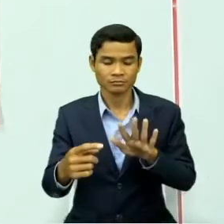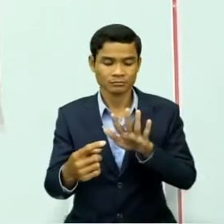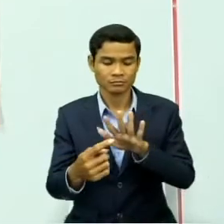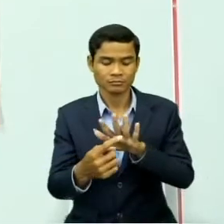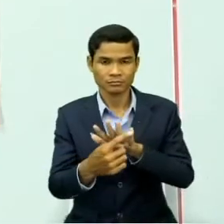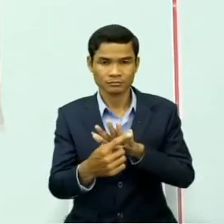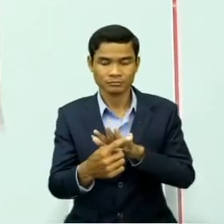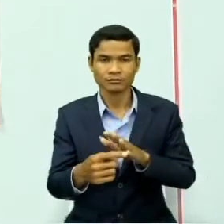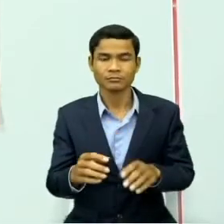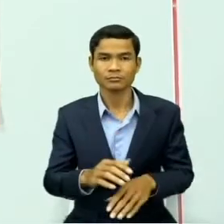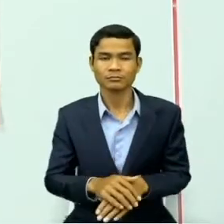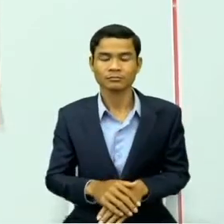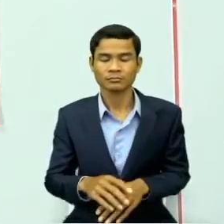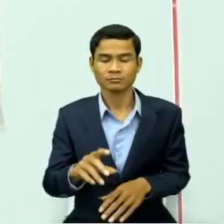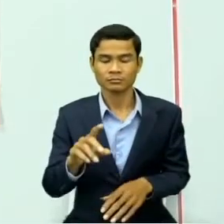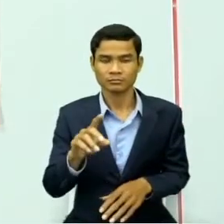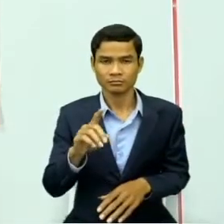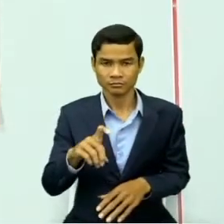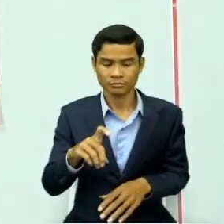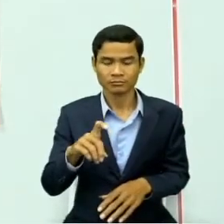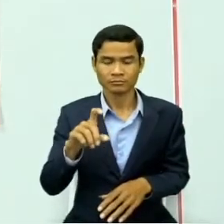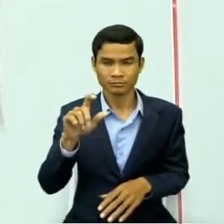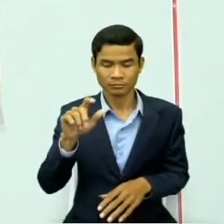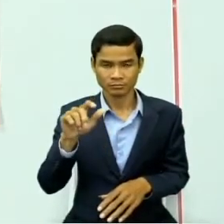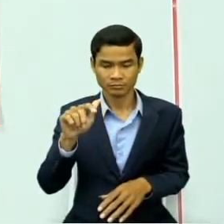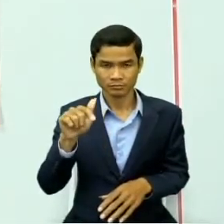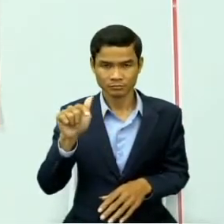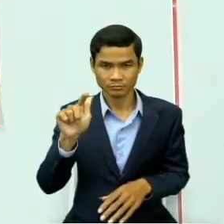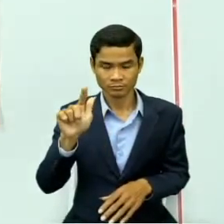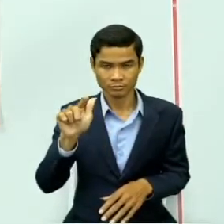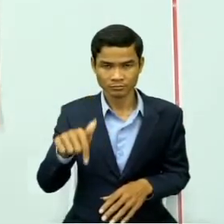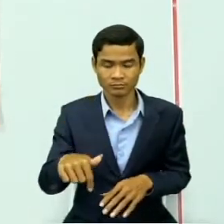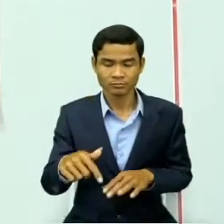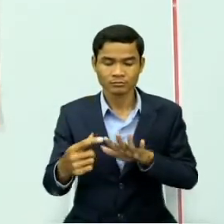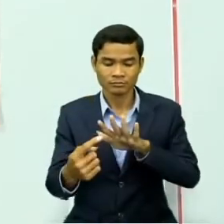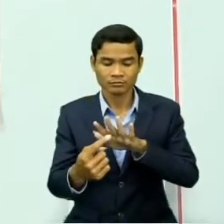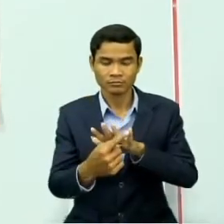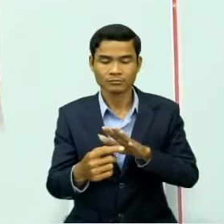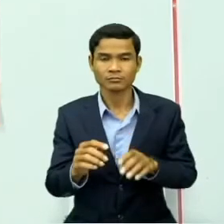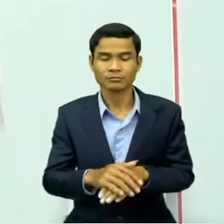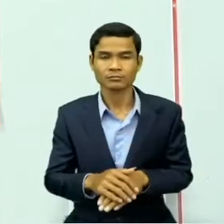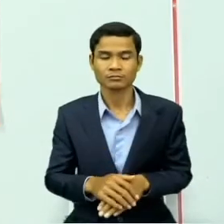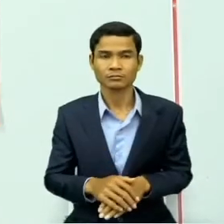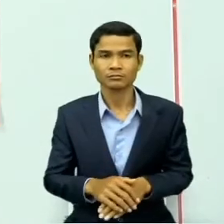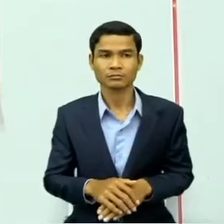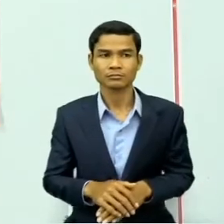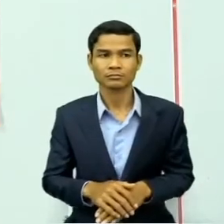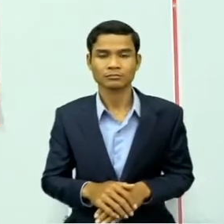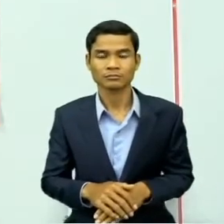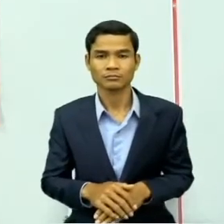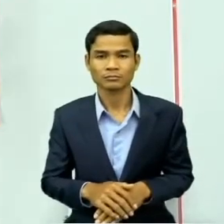Pchơ ớ. Pchơ. Chà, con.